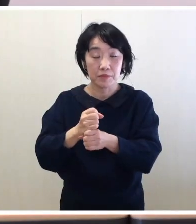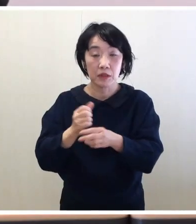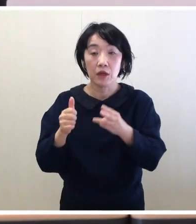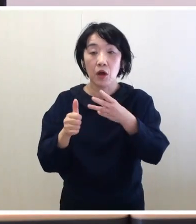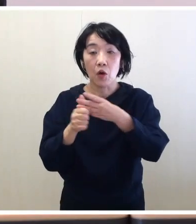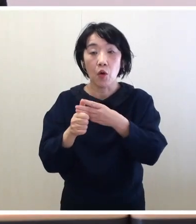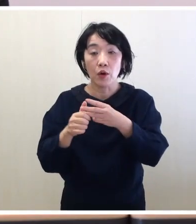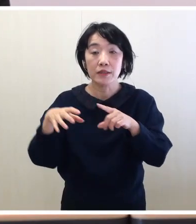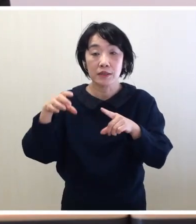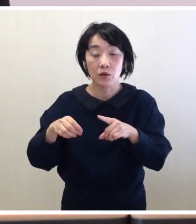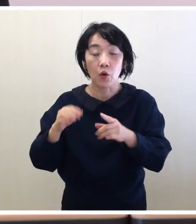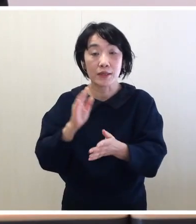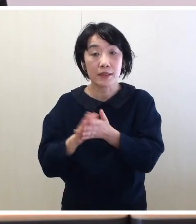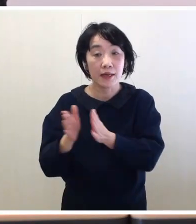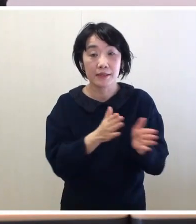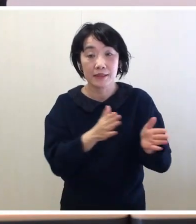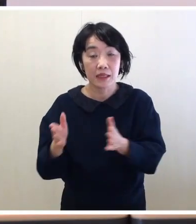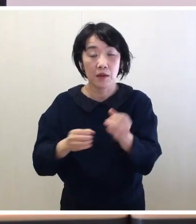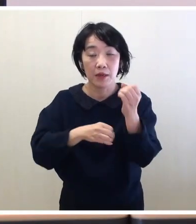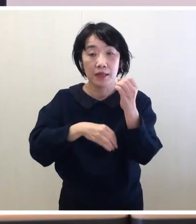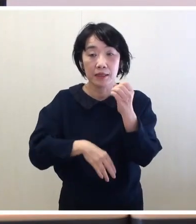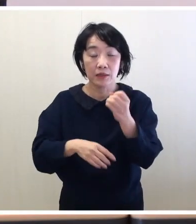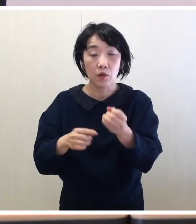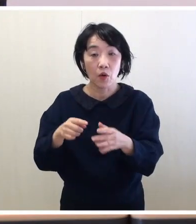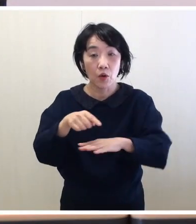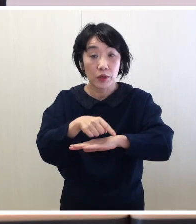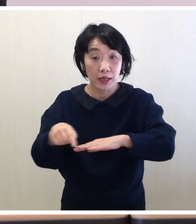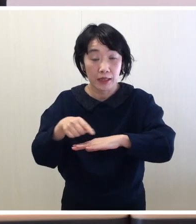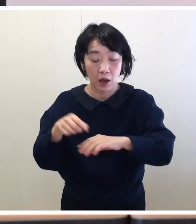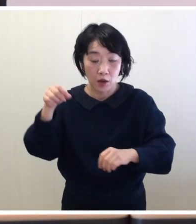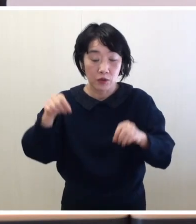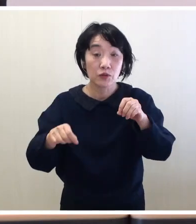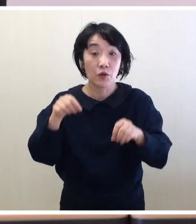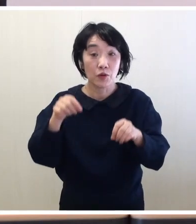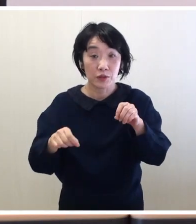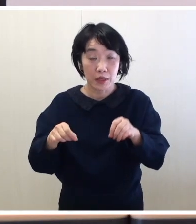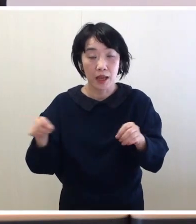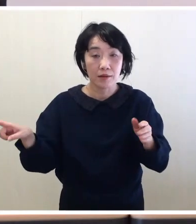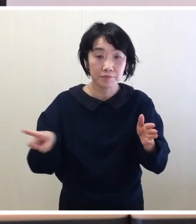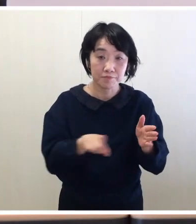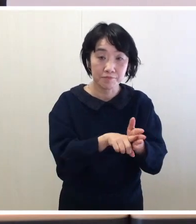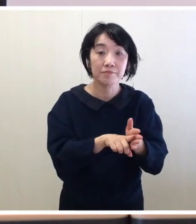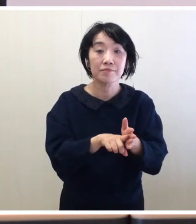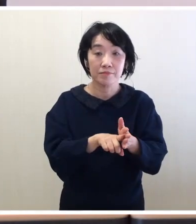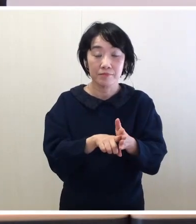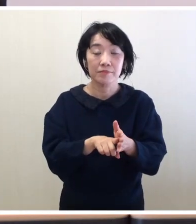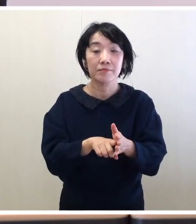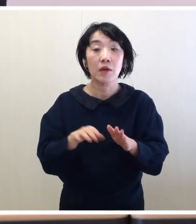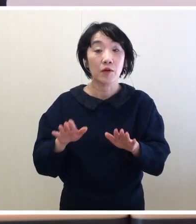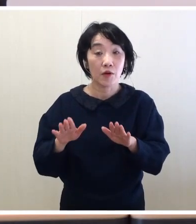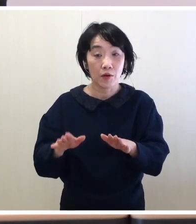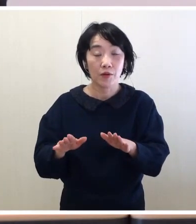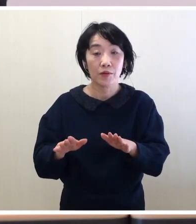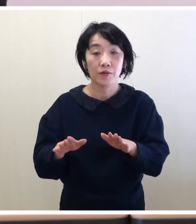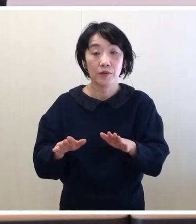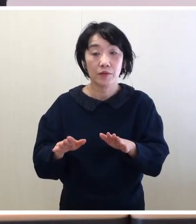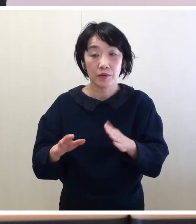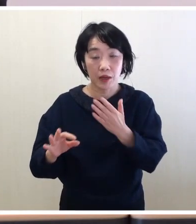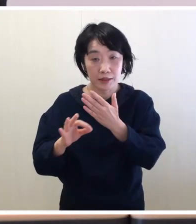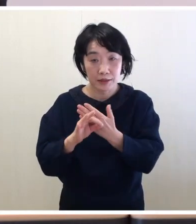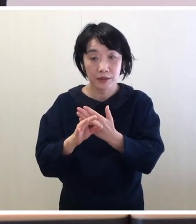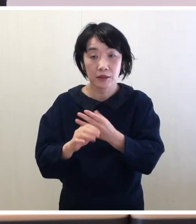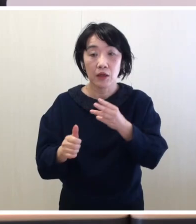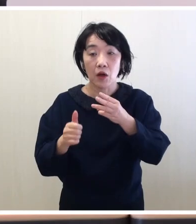が策定する王子公園再整備基本計画との調整を行ってきましたが、この